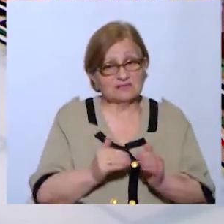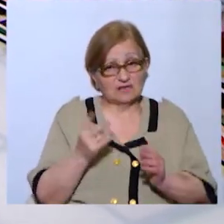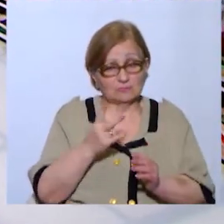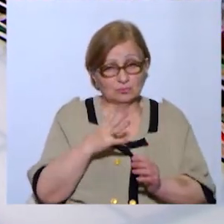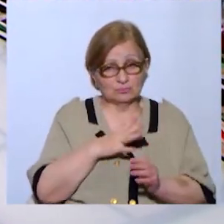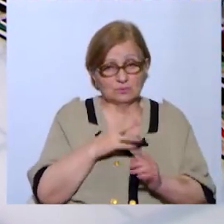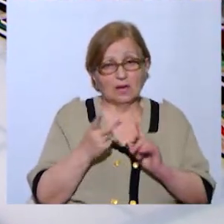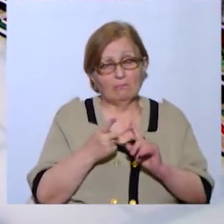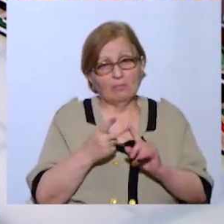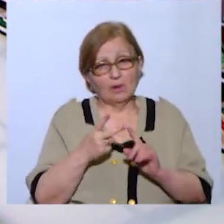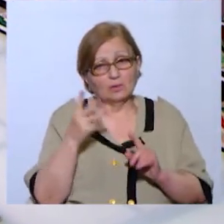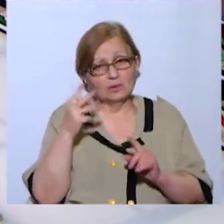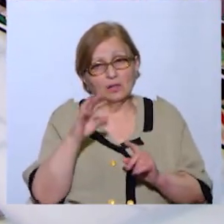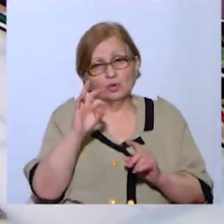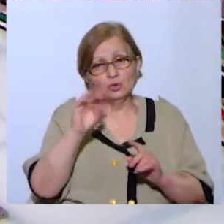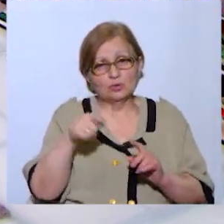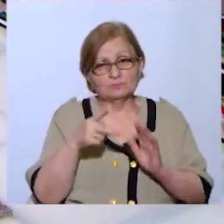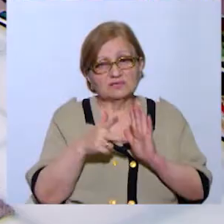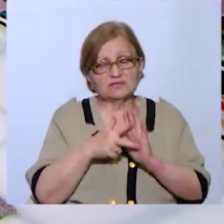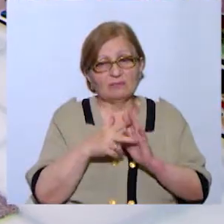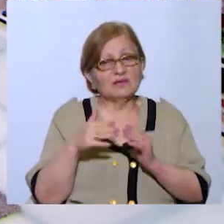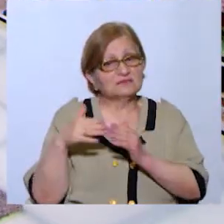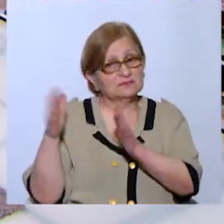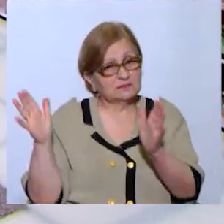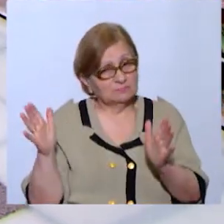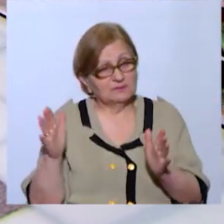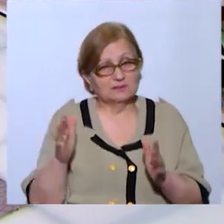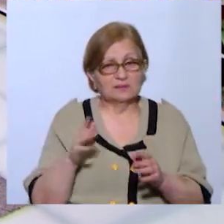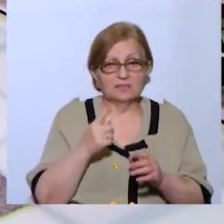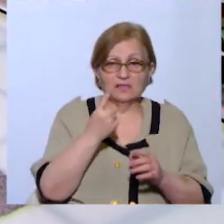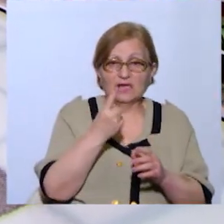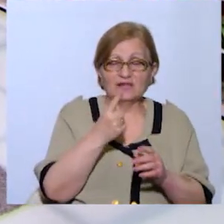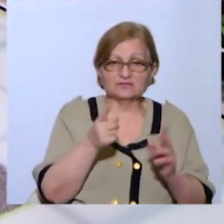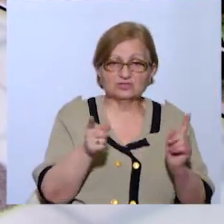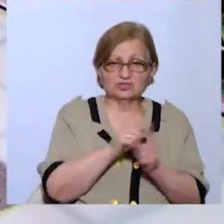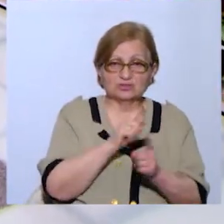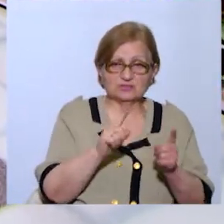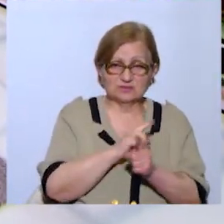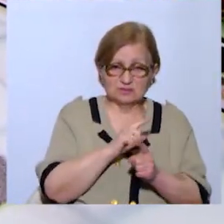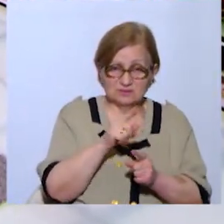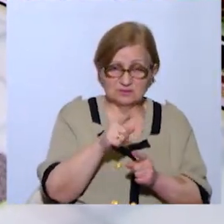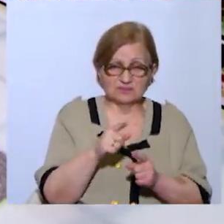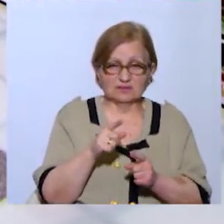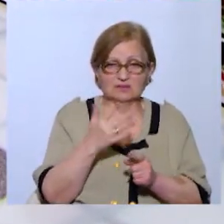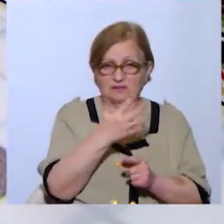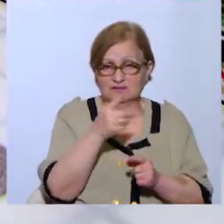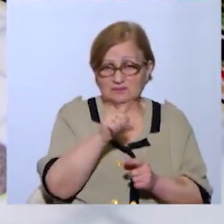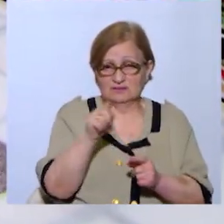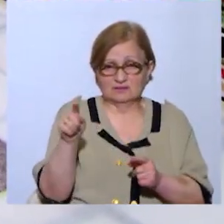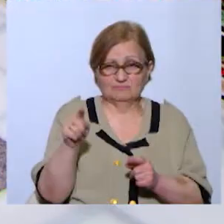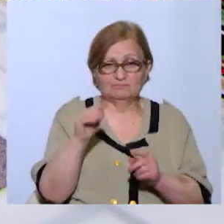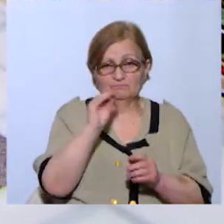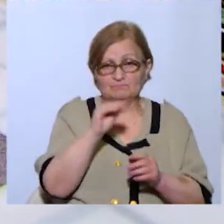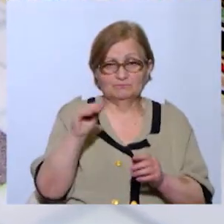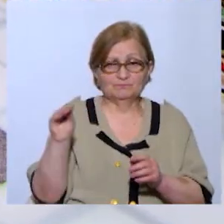მეორე მოდა 0.8-ით მეტი. ესე იგი ერთი ცვლადით შევძელით ამ 5 ცვლადის ამ 5 რიცხვის